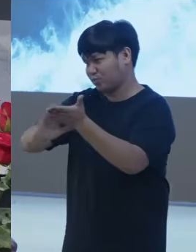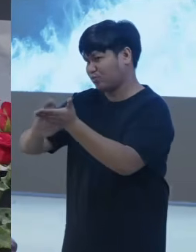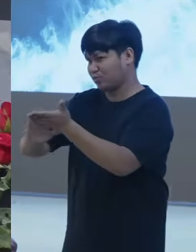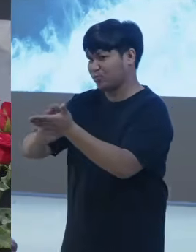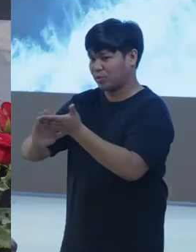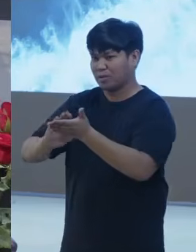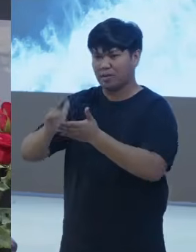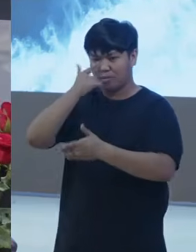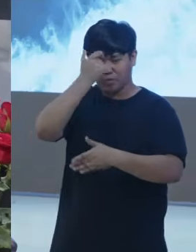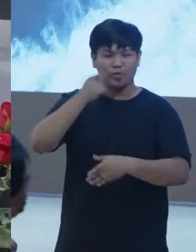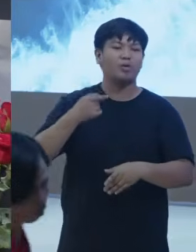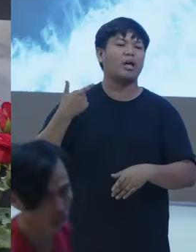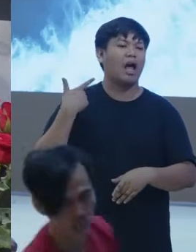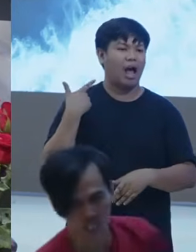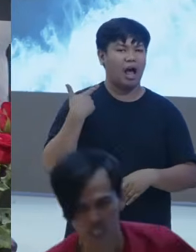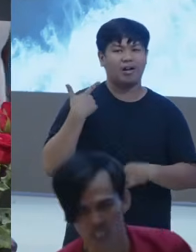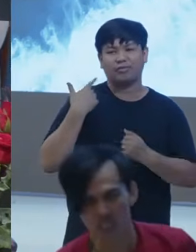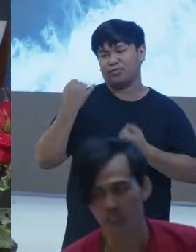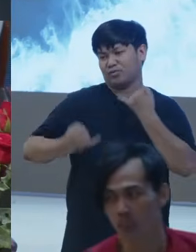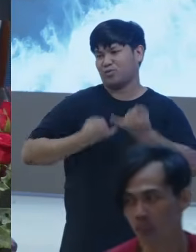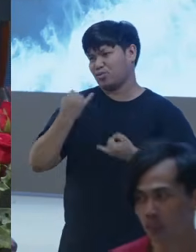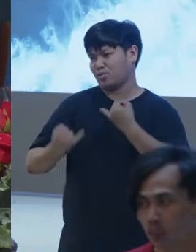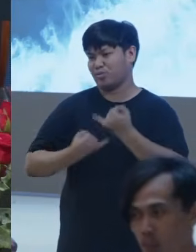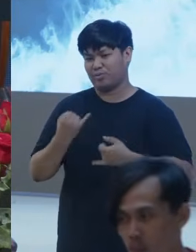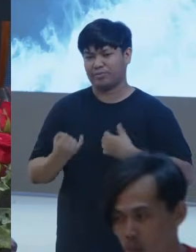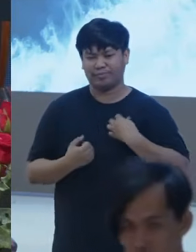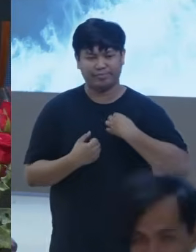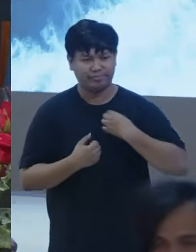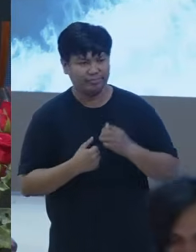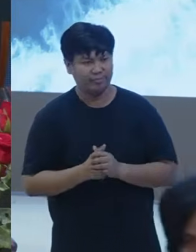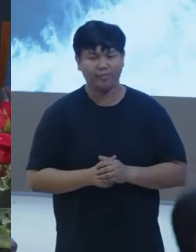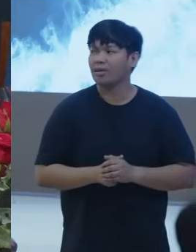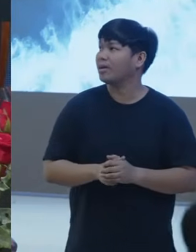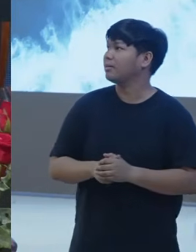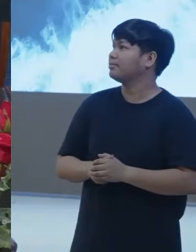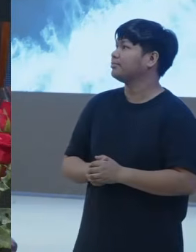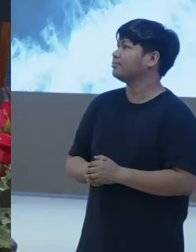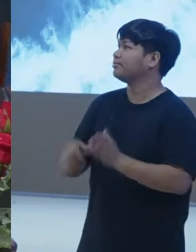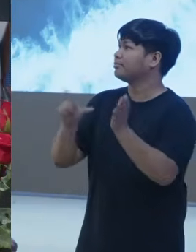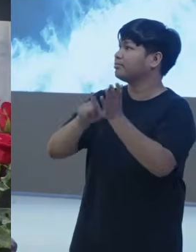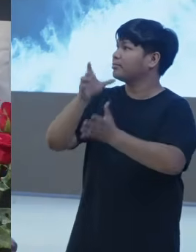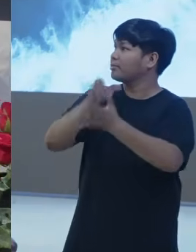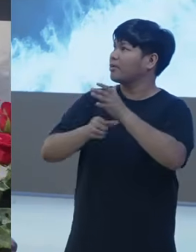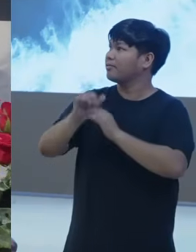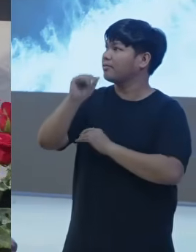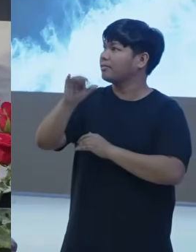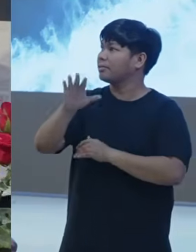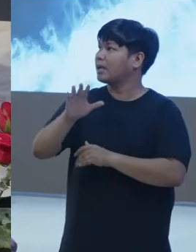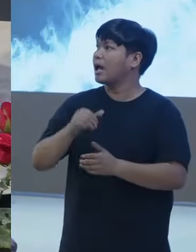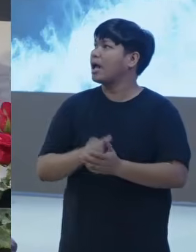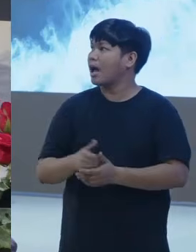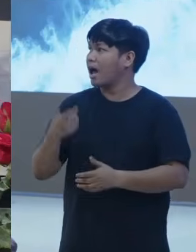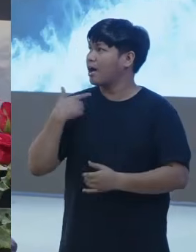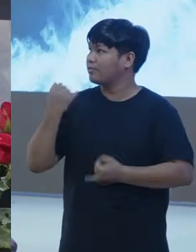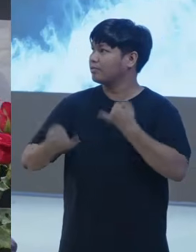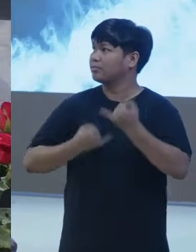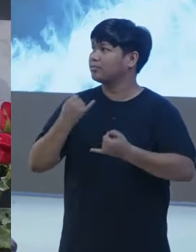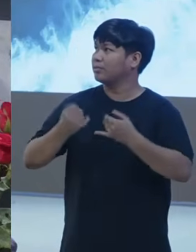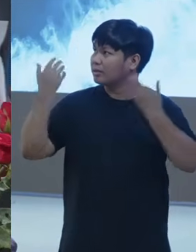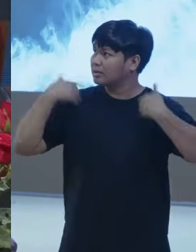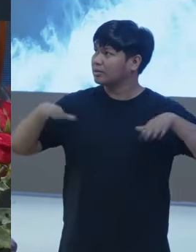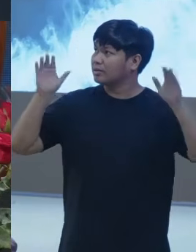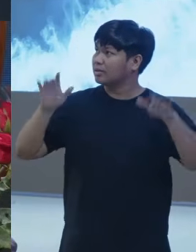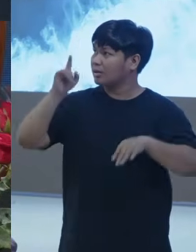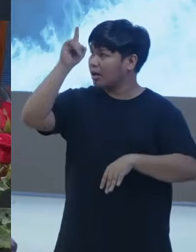para sa Diyos. Luke chapter 15 verse 10. Just so I tell you, there is joy before the angels of God over